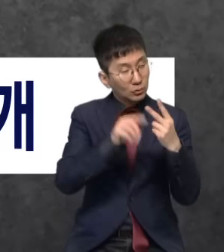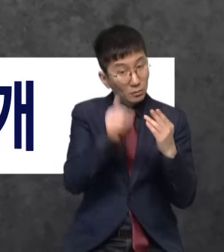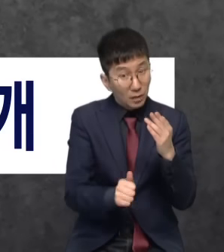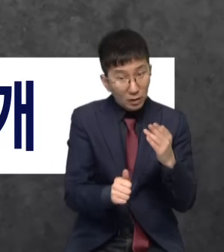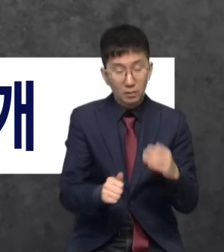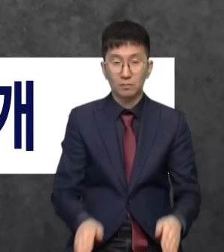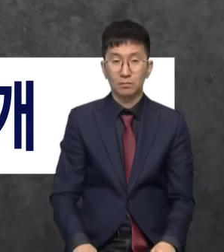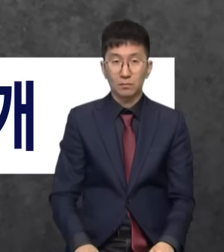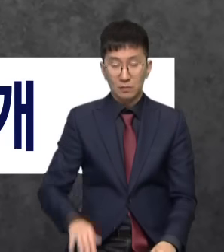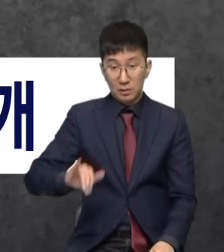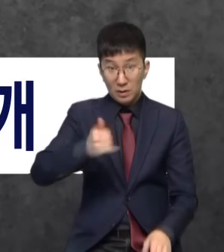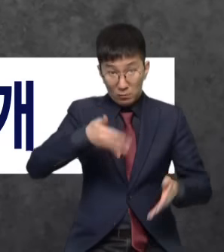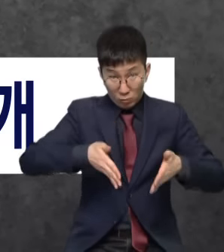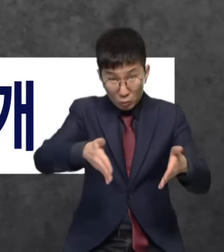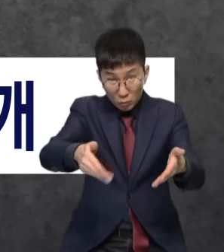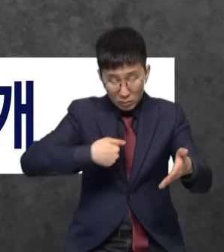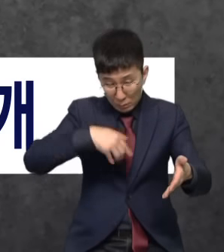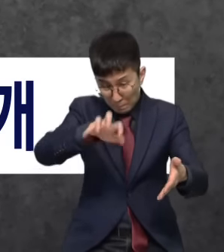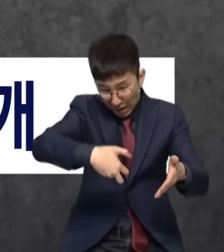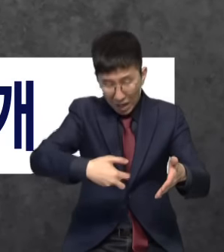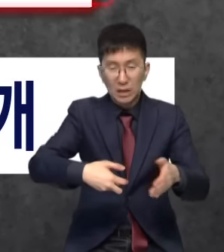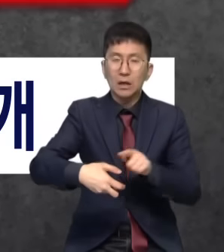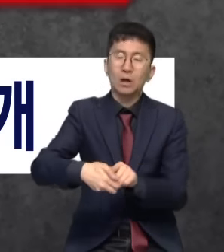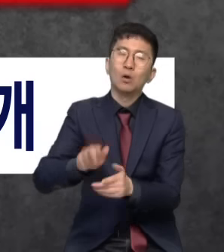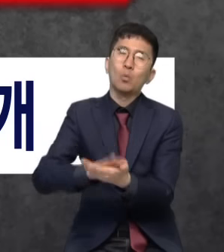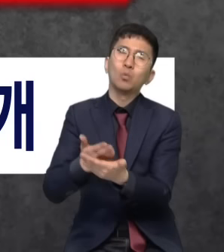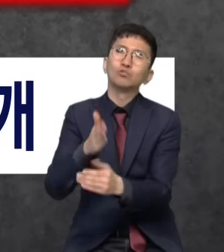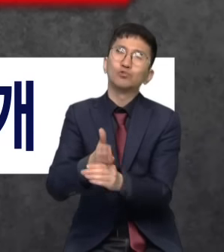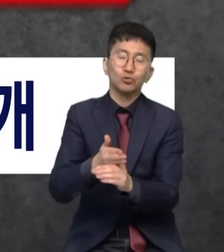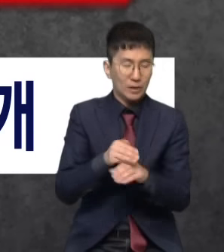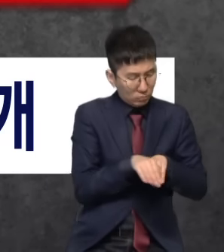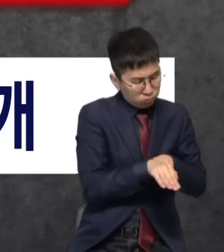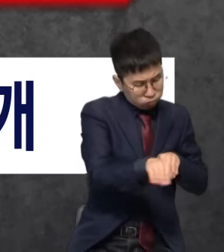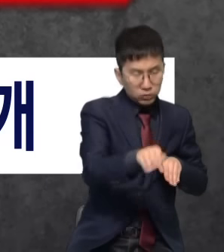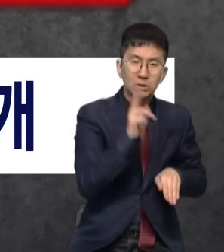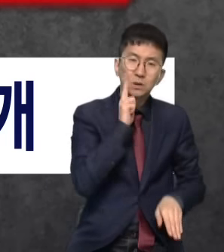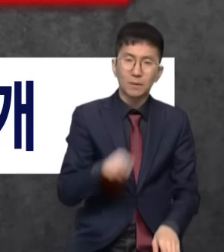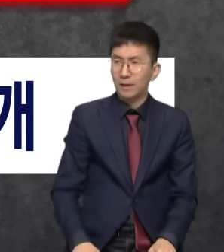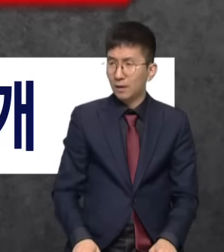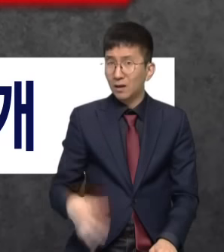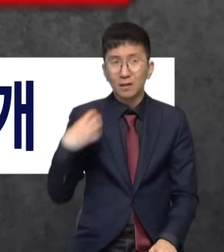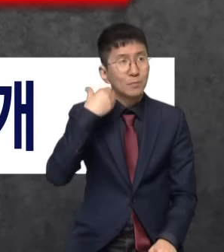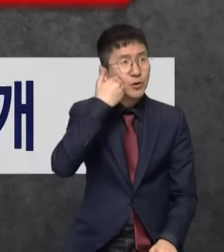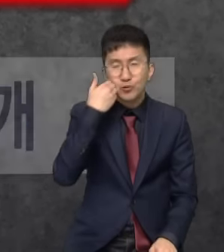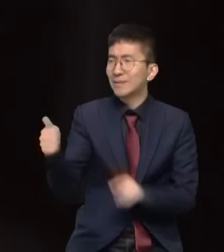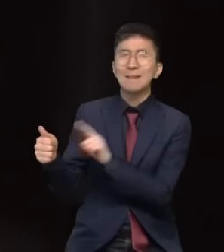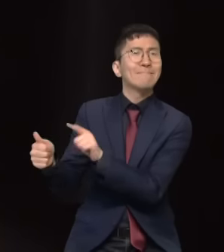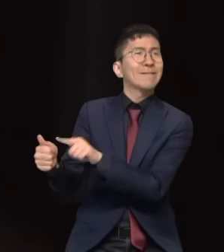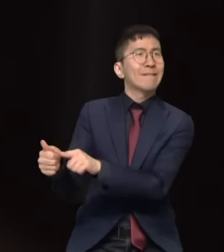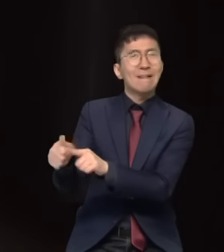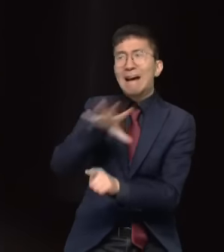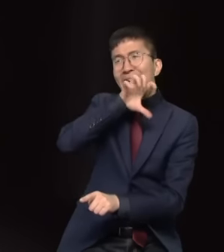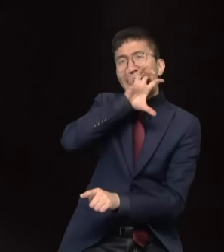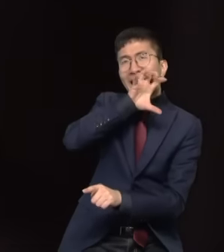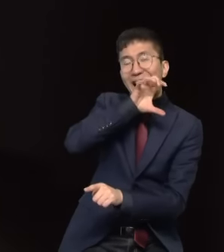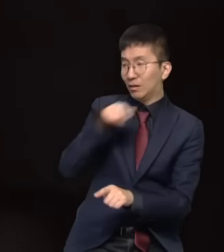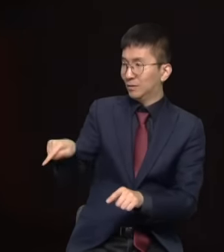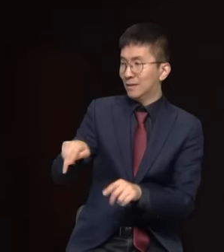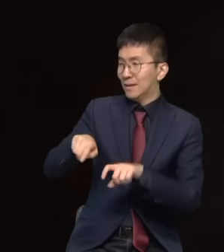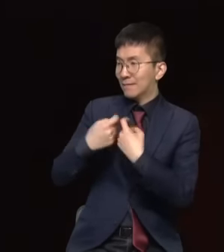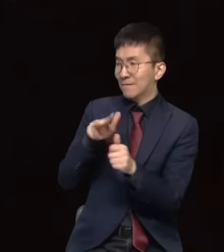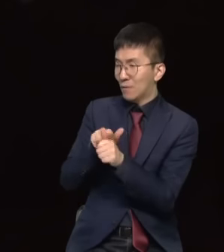보수공사로 차량 정체가 빚어진 것과 관련해가 담당 공무원이라 신상이 공개됐습니다 집에서 쉬고 있을